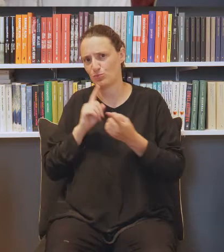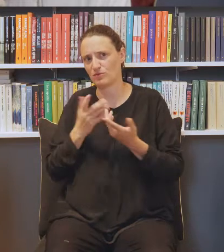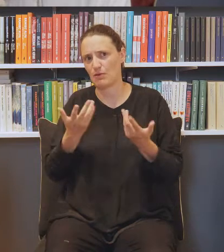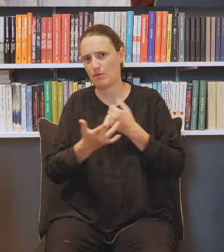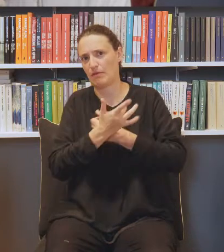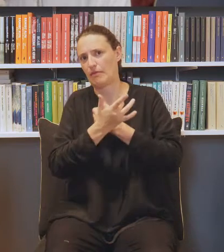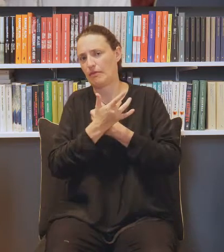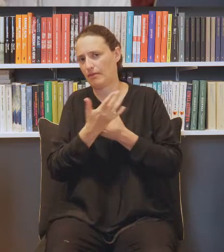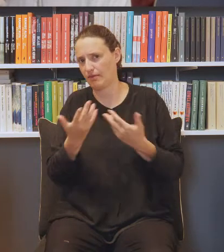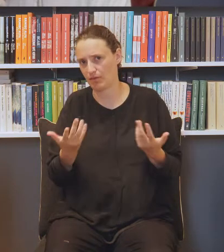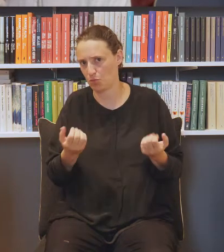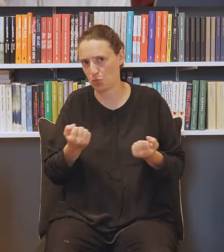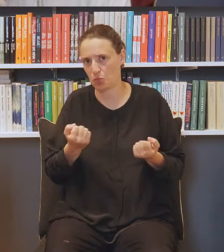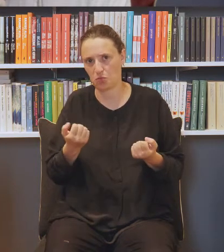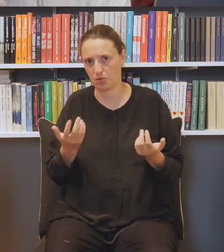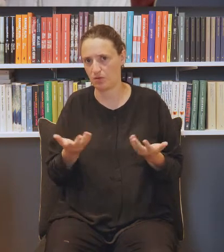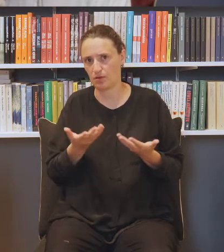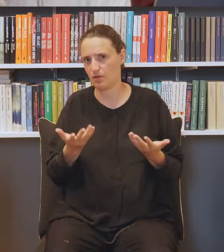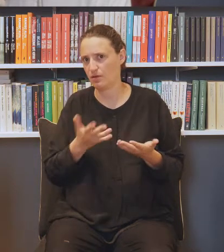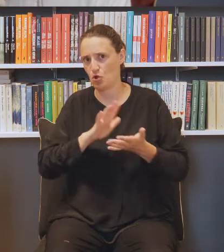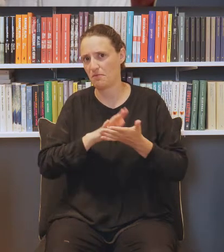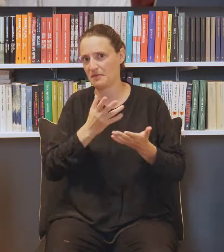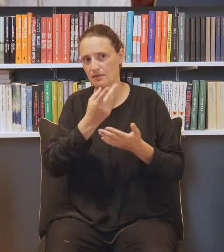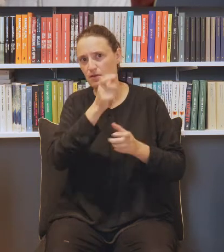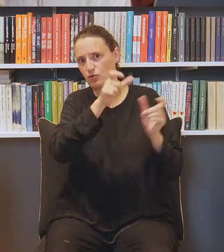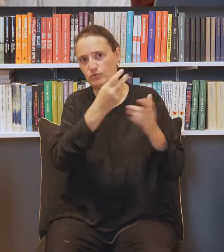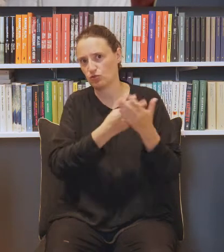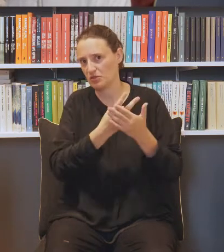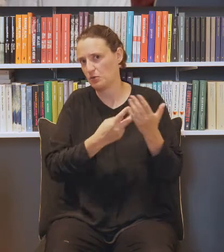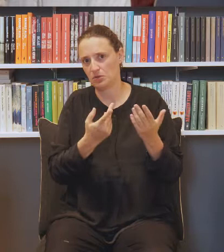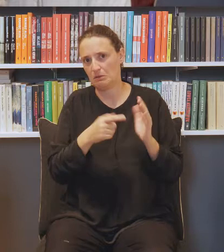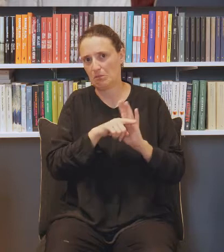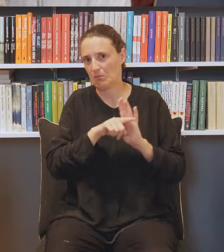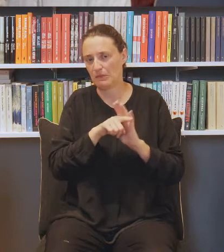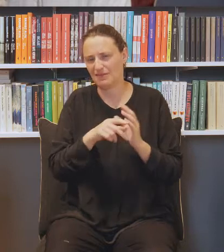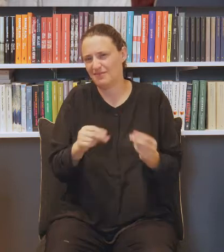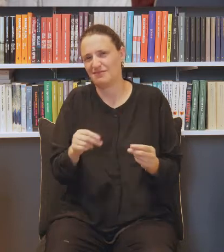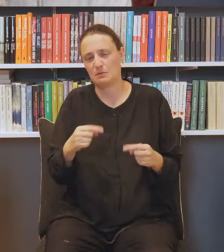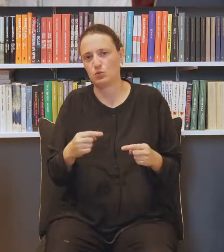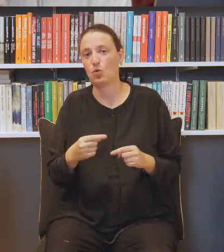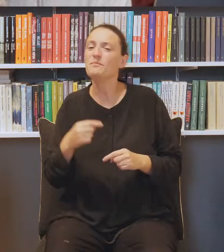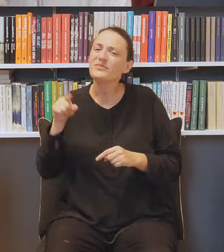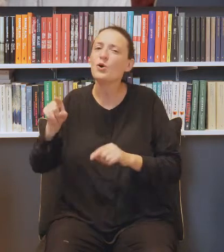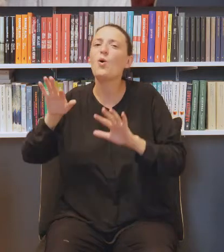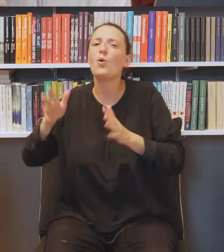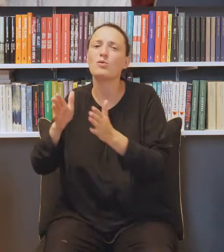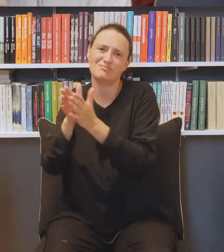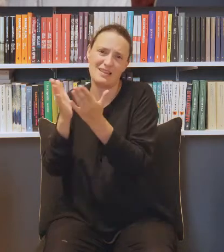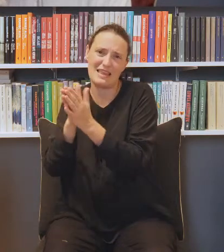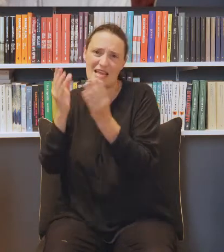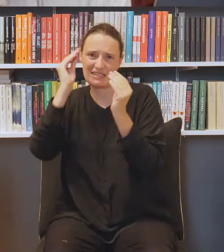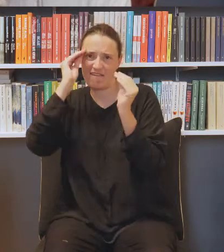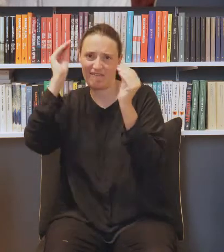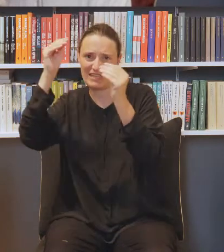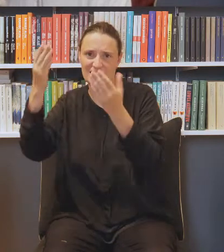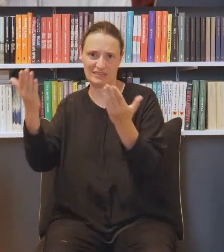negatywnymi pod tym względem opiniami czytelników. Raczej, no można powiedzieć tak, że to jest fikcja literacka, z drugiej strony można